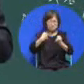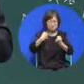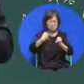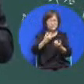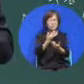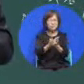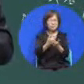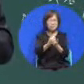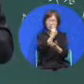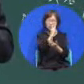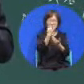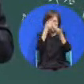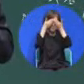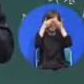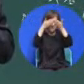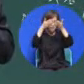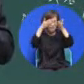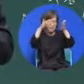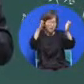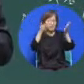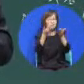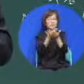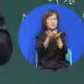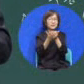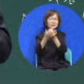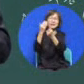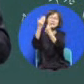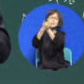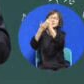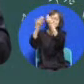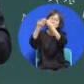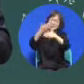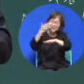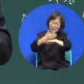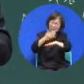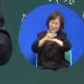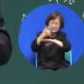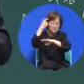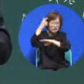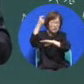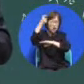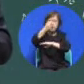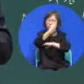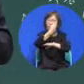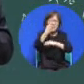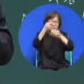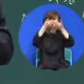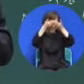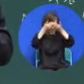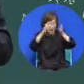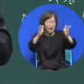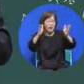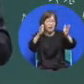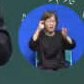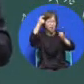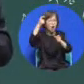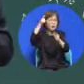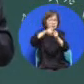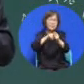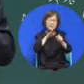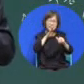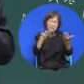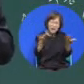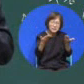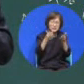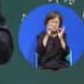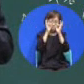your strength? Open up our eyes. 은혜 주심을 감사합니다. Thank you so much for giving us 영안을 열어 주옵소서. Open up our spiritual 영적 eyes. 사실을 보게 해 주옵소서. Help us to see spiritual